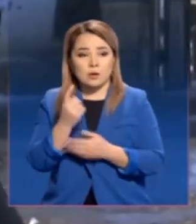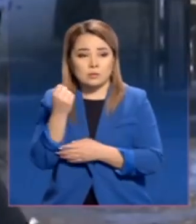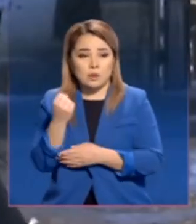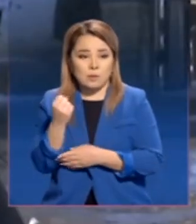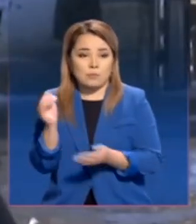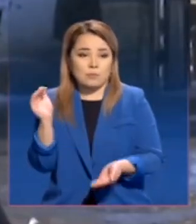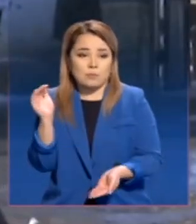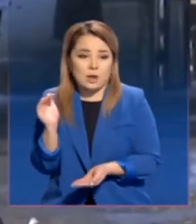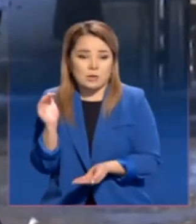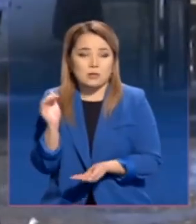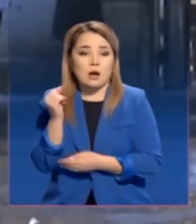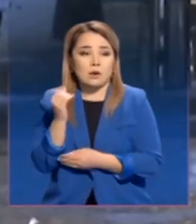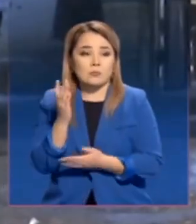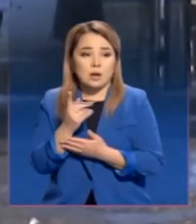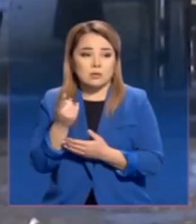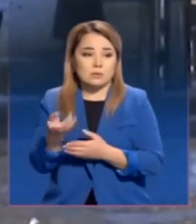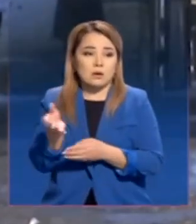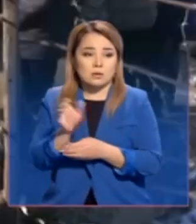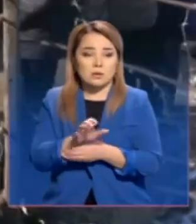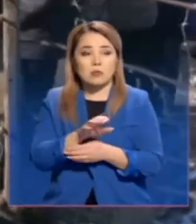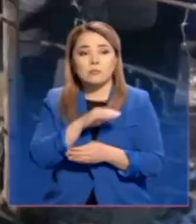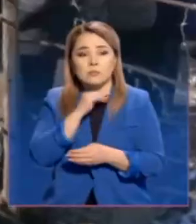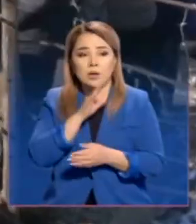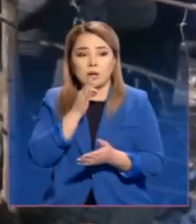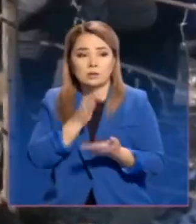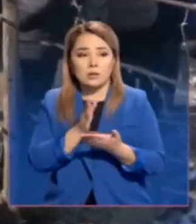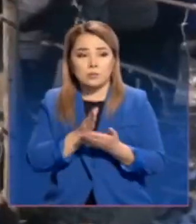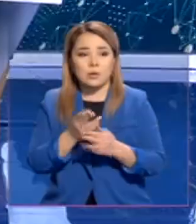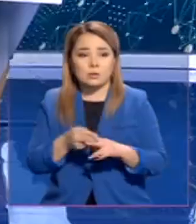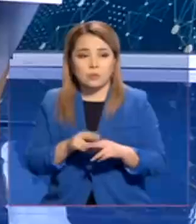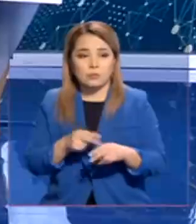оның кішкентай қап. Бір салғаннан артылмайды ол.